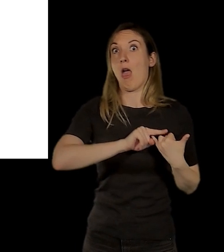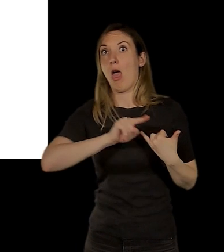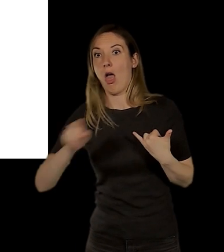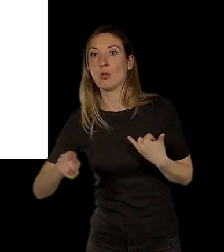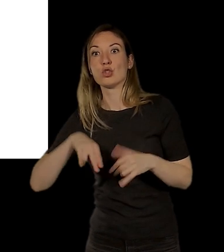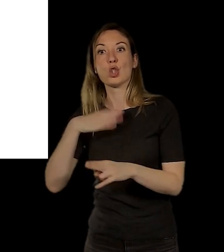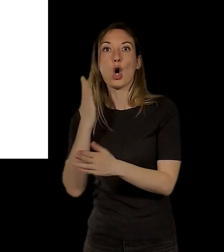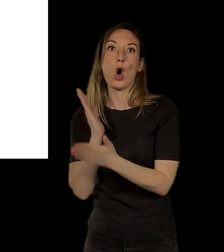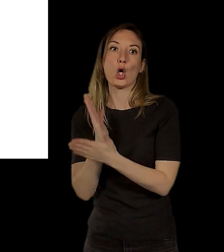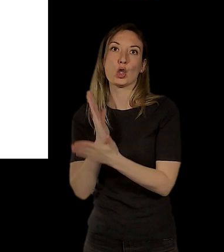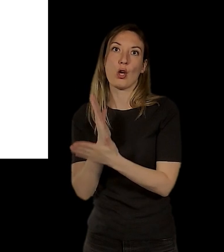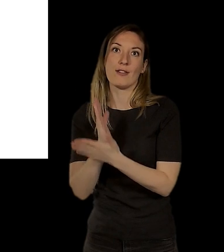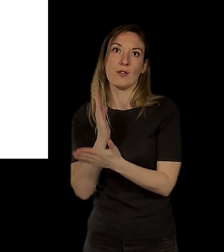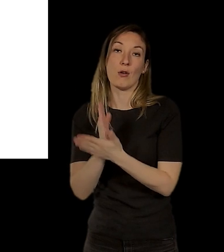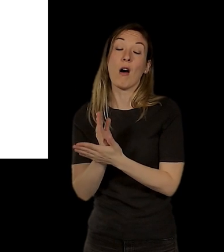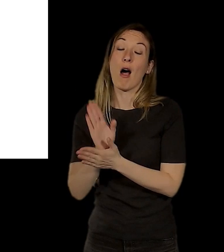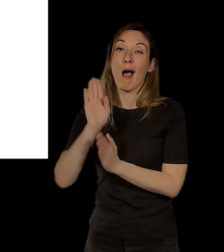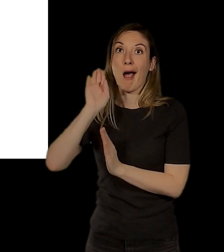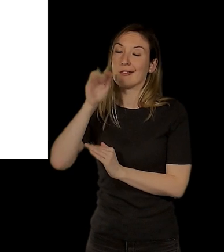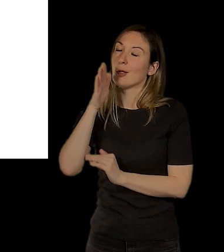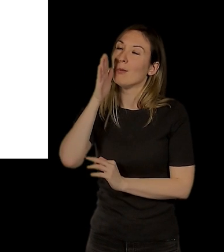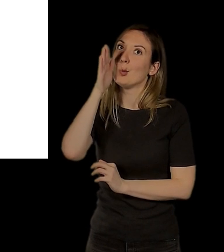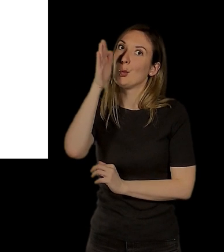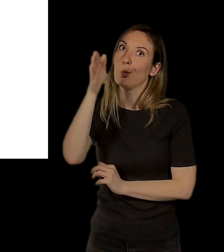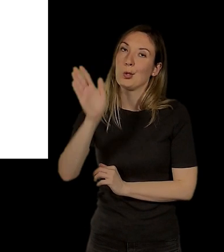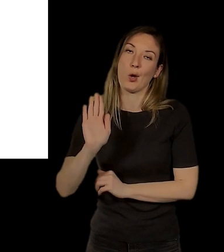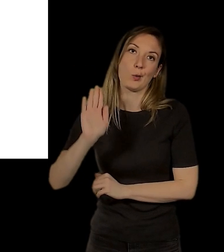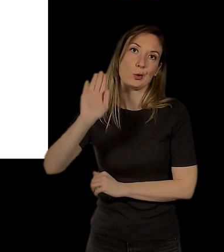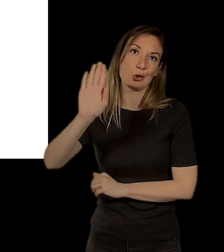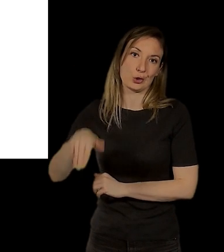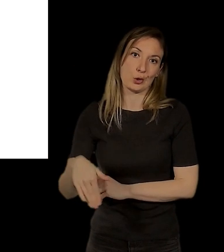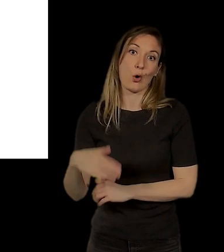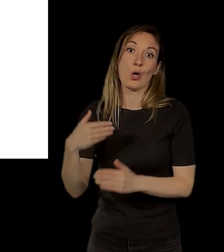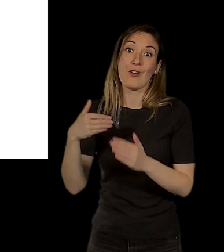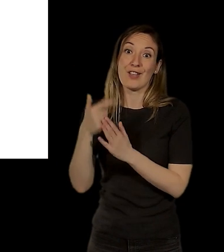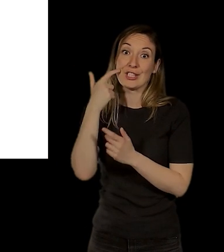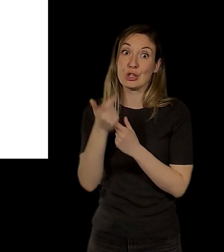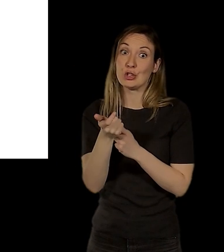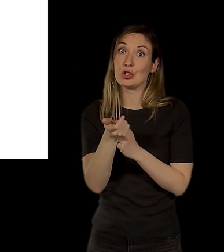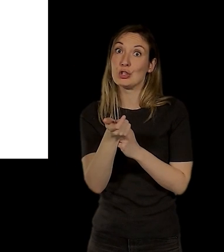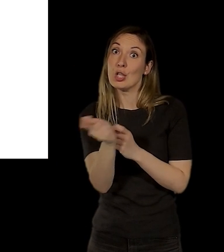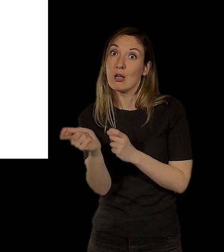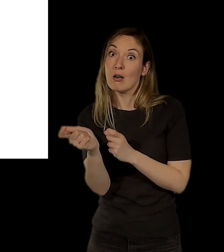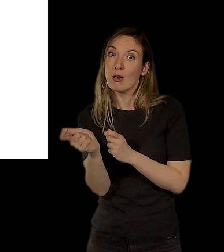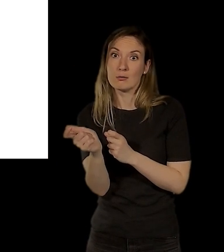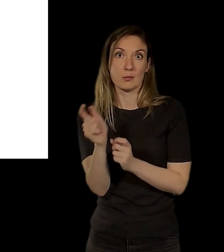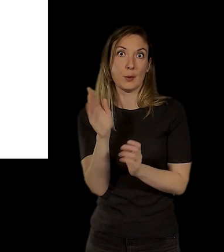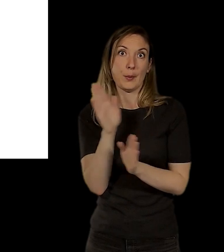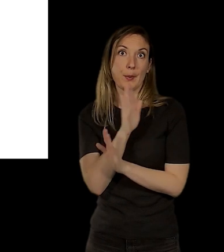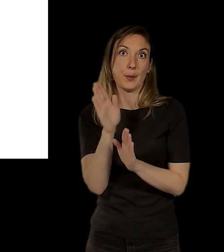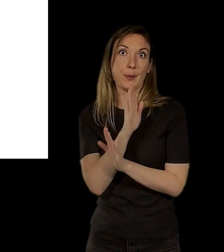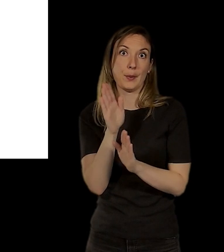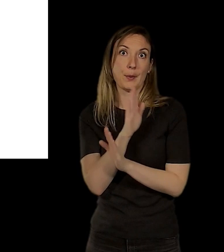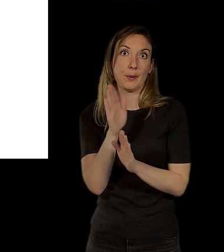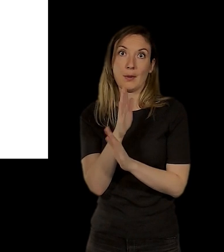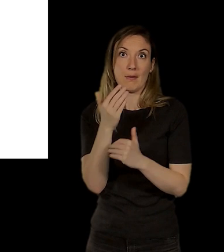který je velmi, velmi vzdálený, kde dokonce tyto nájezdy a sjezdy z magistrály